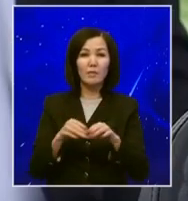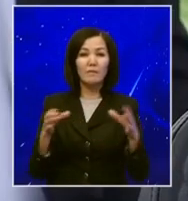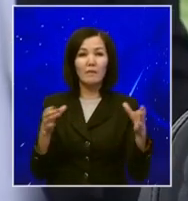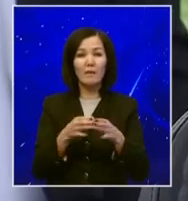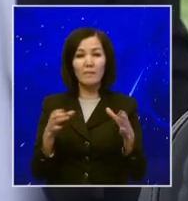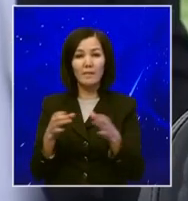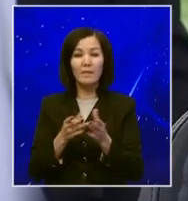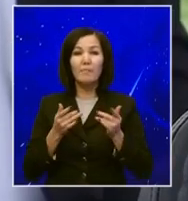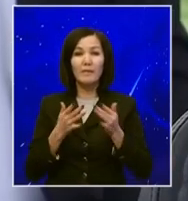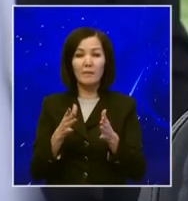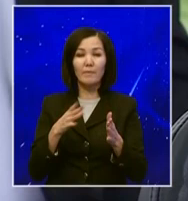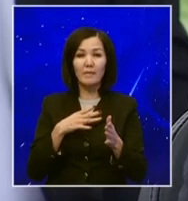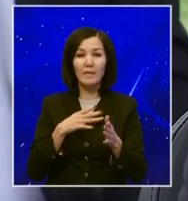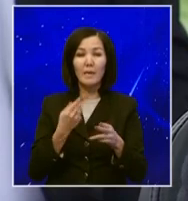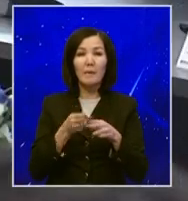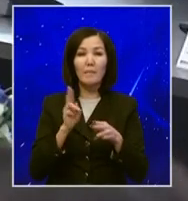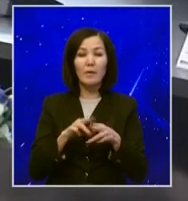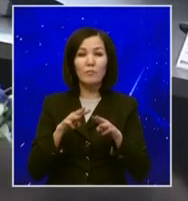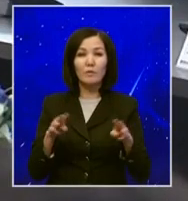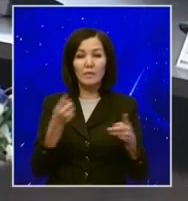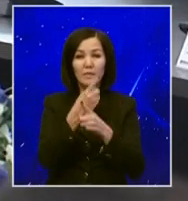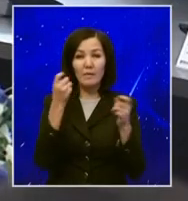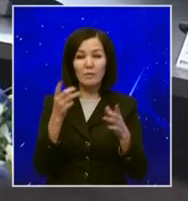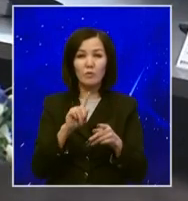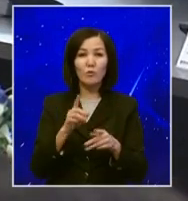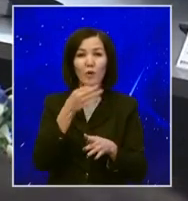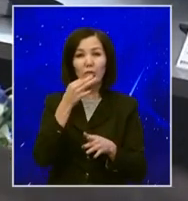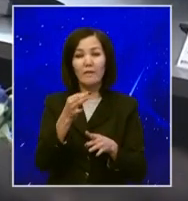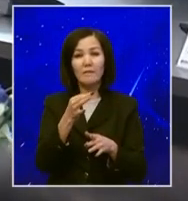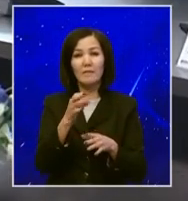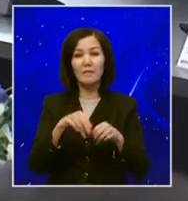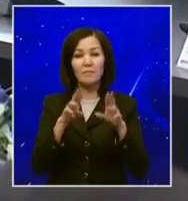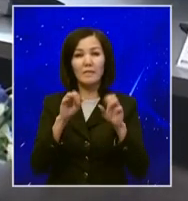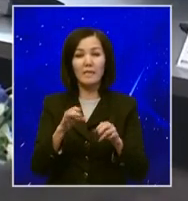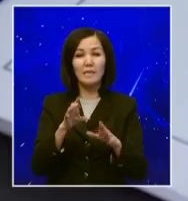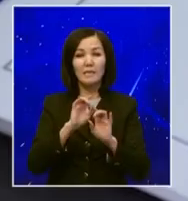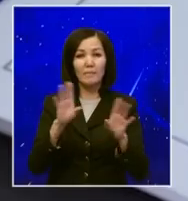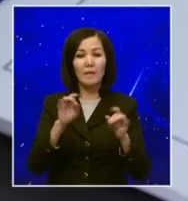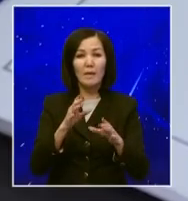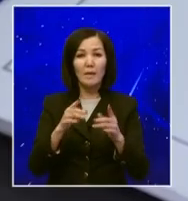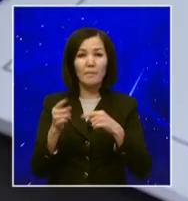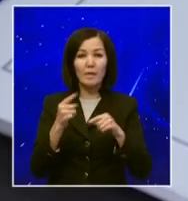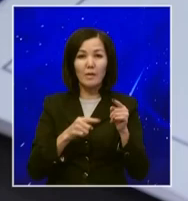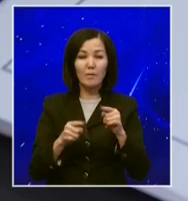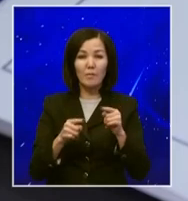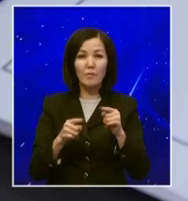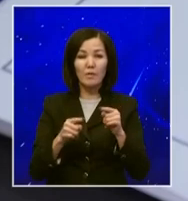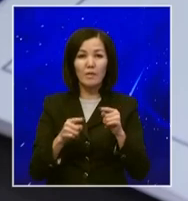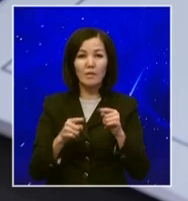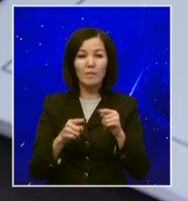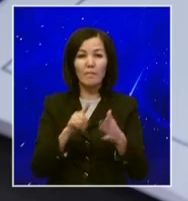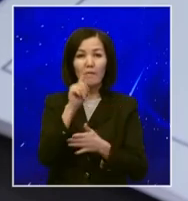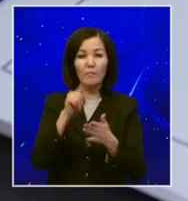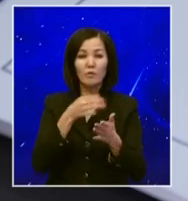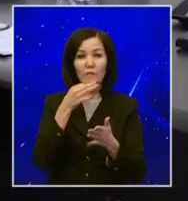объединений потребителей. По этому поводу министр сообщил, что ответственным специалистам даны рекомендации по проработке данного вопроса. Бахыт